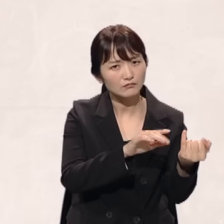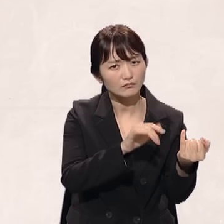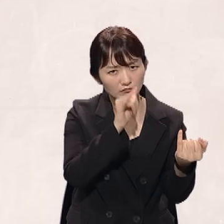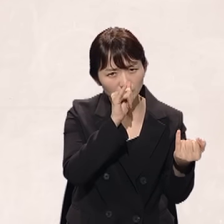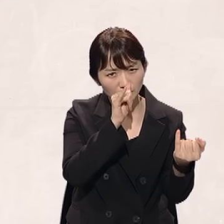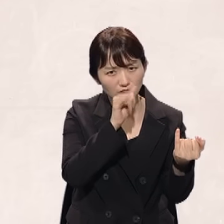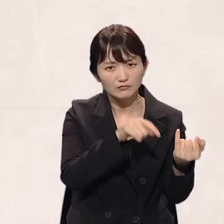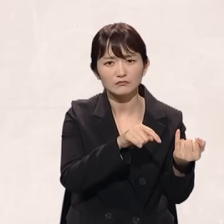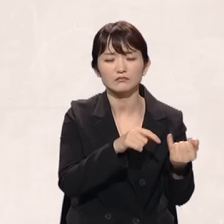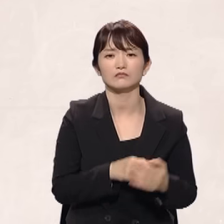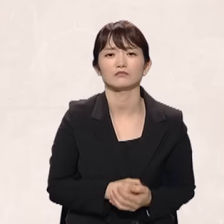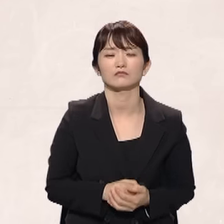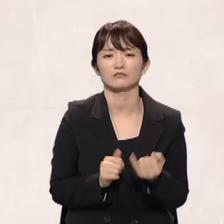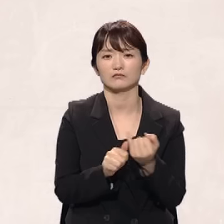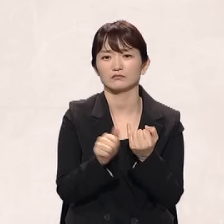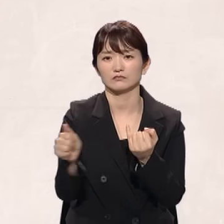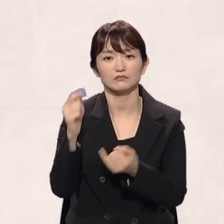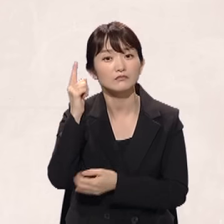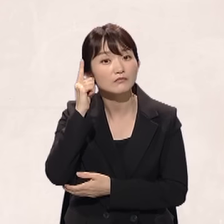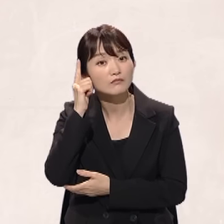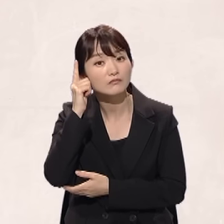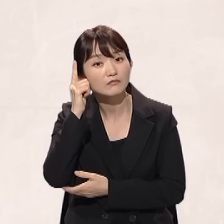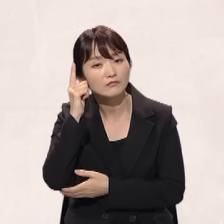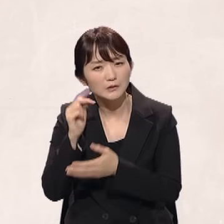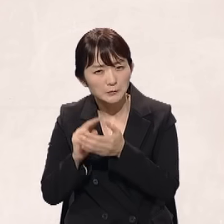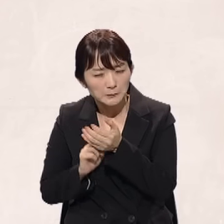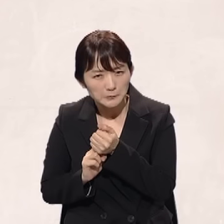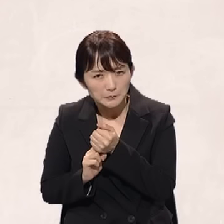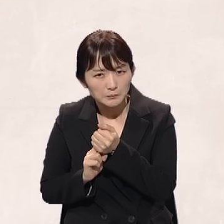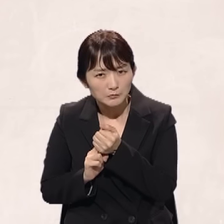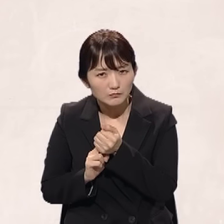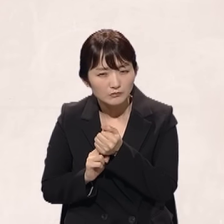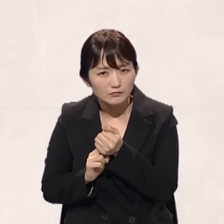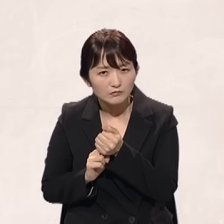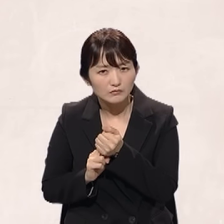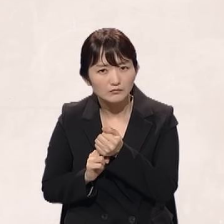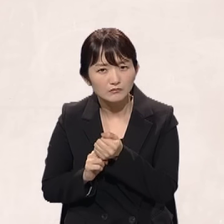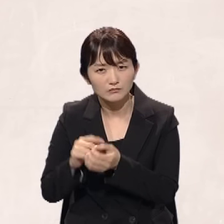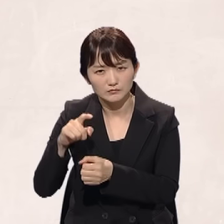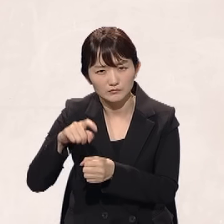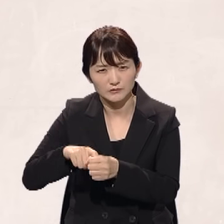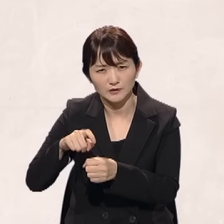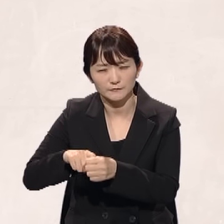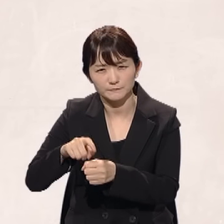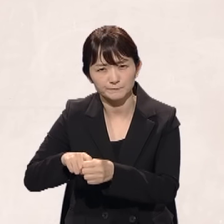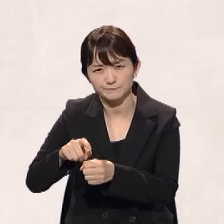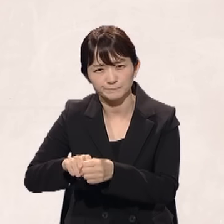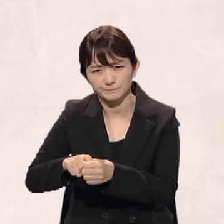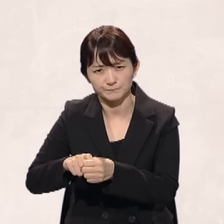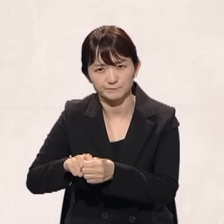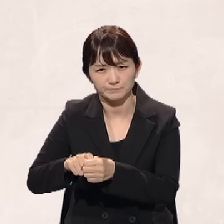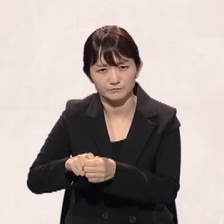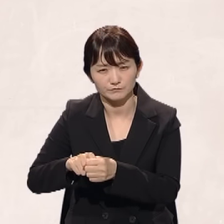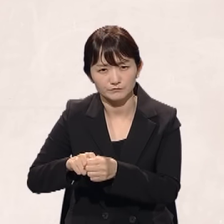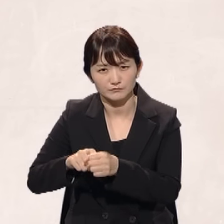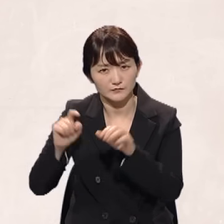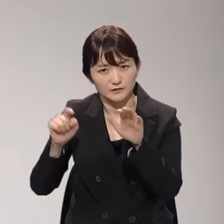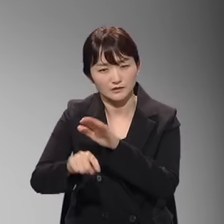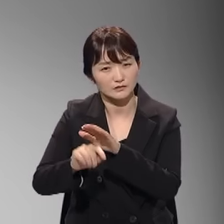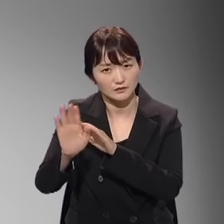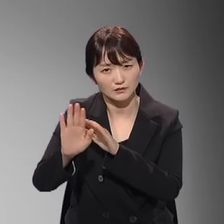수밖에 없었겠죠. 그 외에도 남편이 휴대전화를 감추거나 2중, 3중으로 휴대전화를 잠그고 가지 않아도 되는